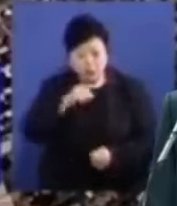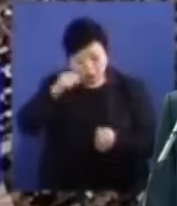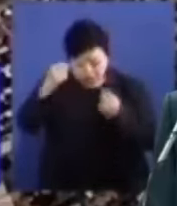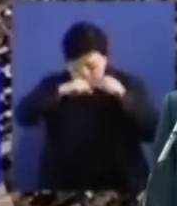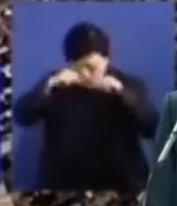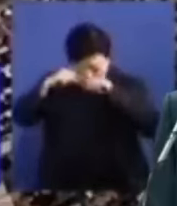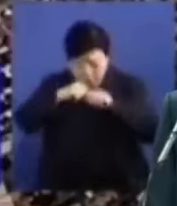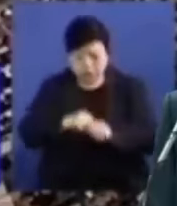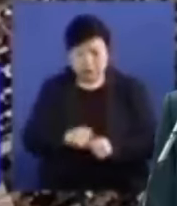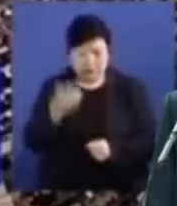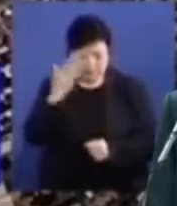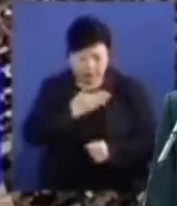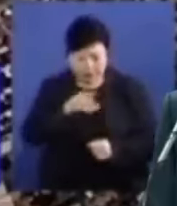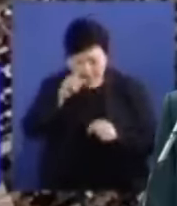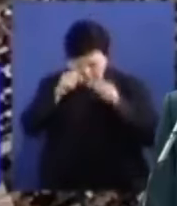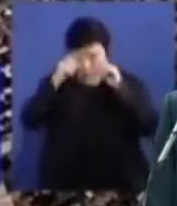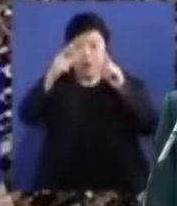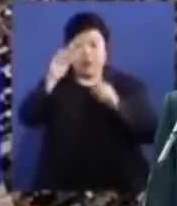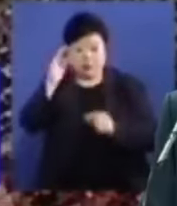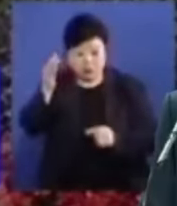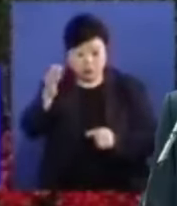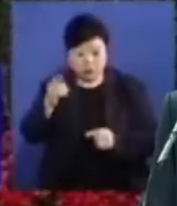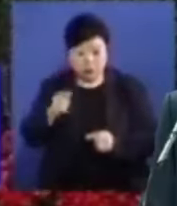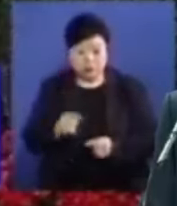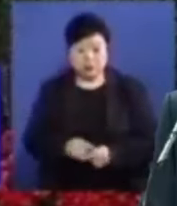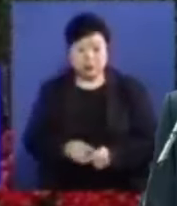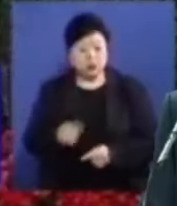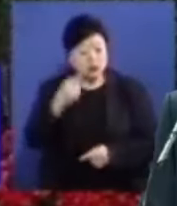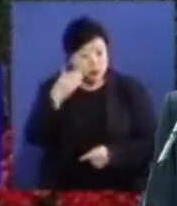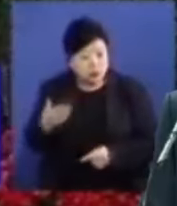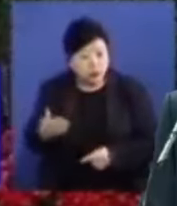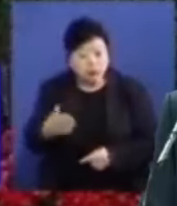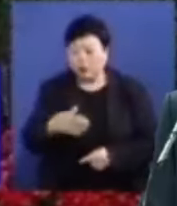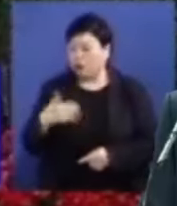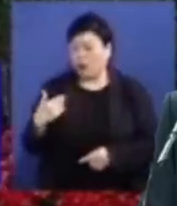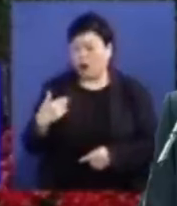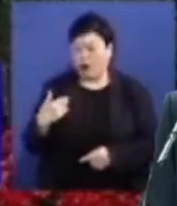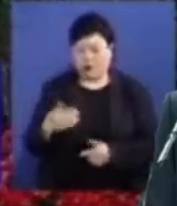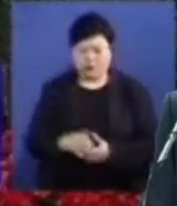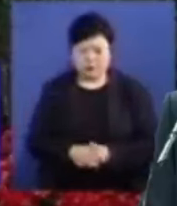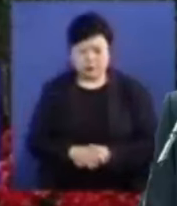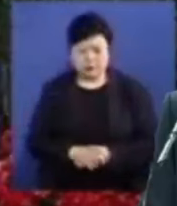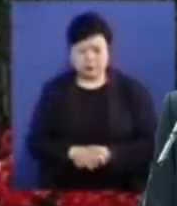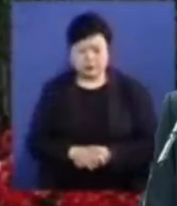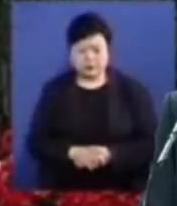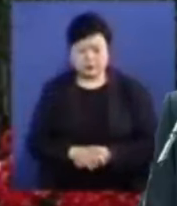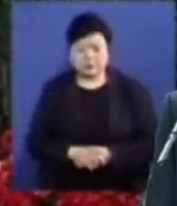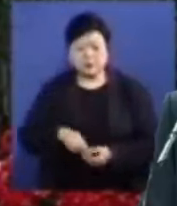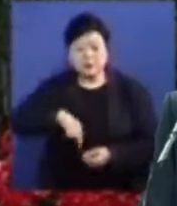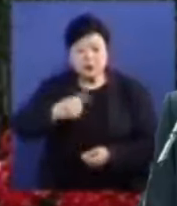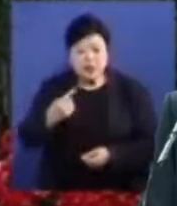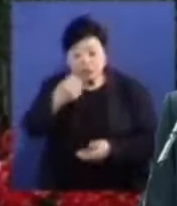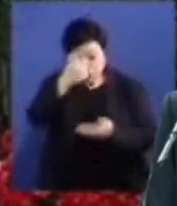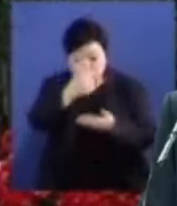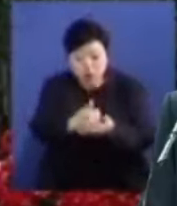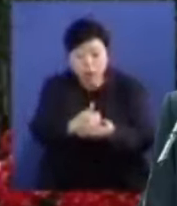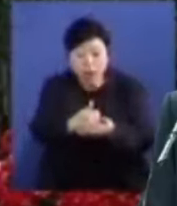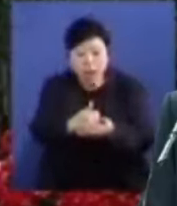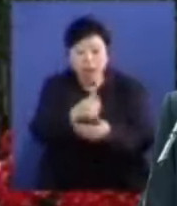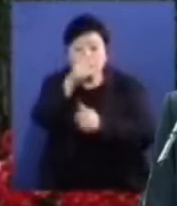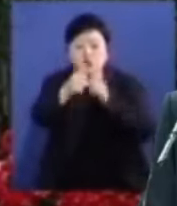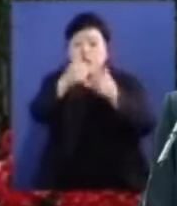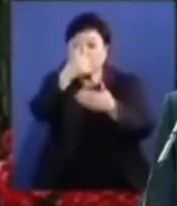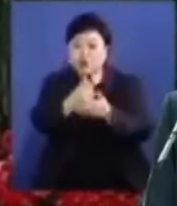되었노라. 그들이 이르되 그가 어디 있느냐. 이르되 알지 못하노라 하니라. 자기의 죄나